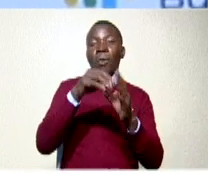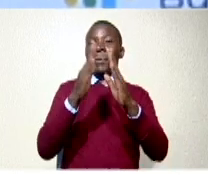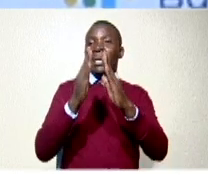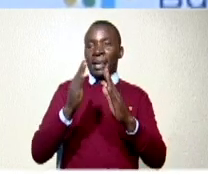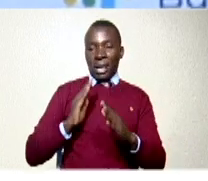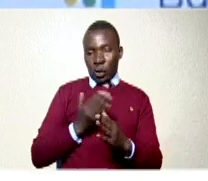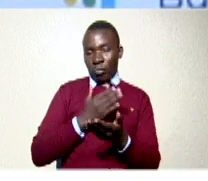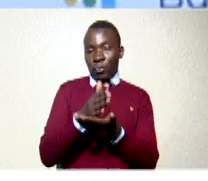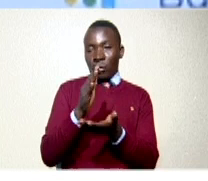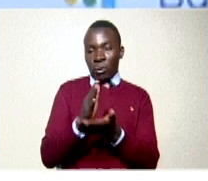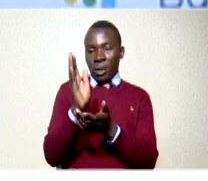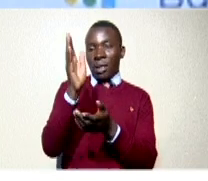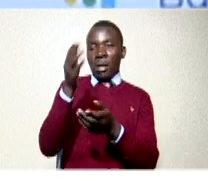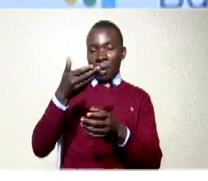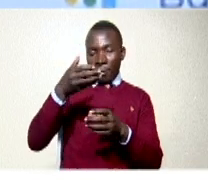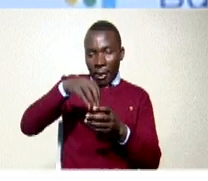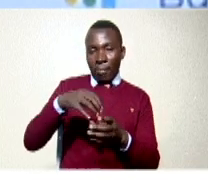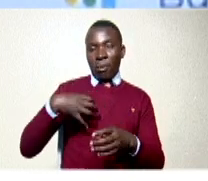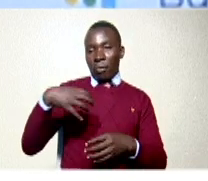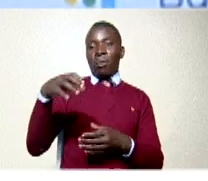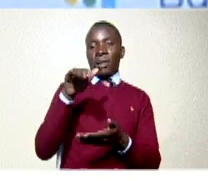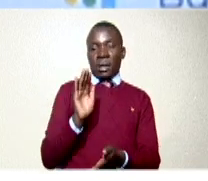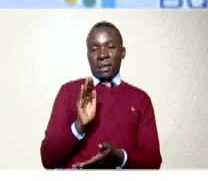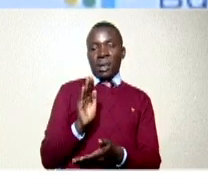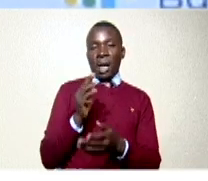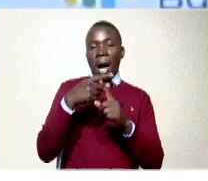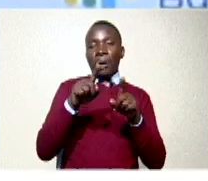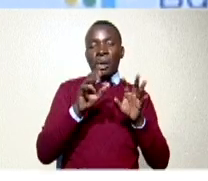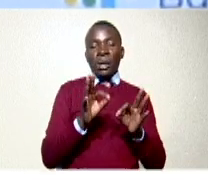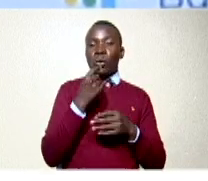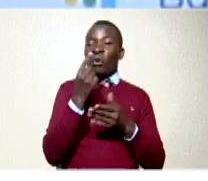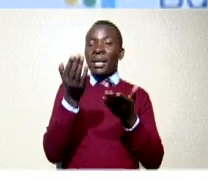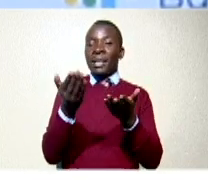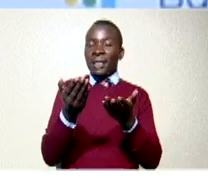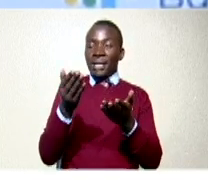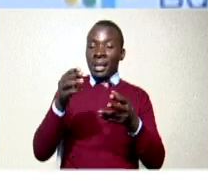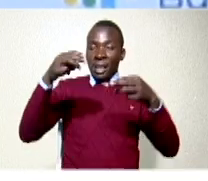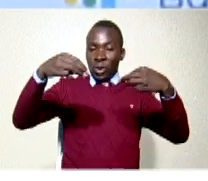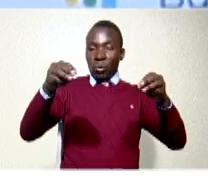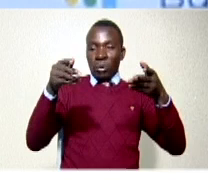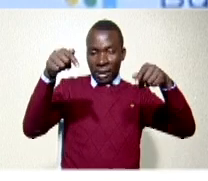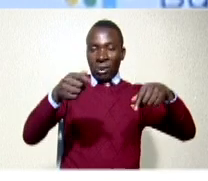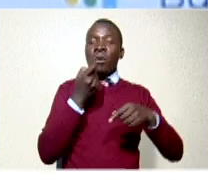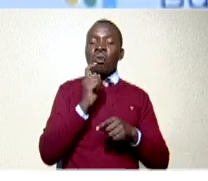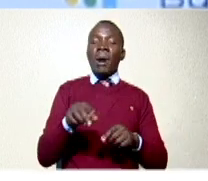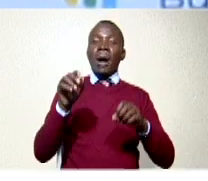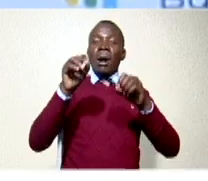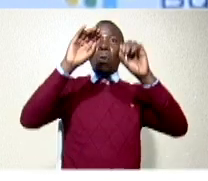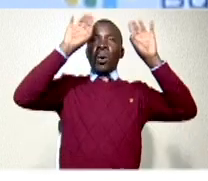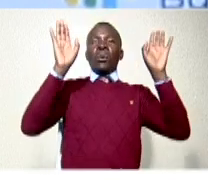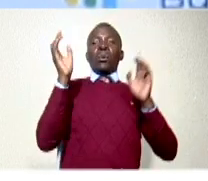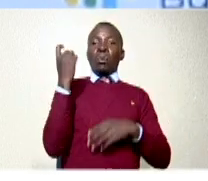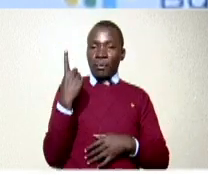ngaho mu by'ukuri bagize ubukungu bwacu ahanini. Icyo rero tuvuga nuko iri soko rigomba kumvikana nkaho ari soko